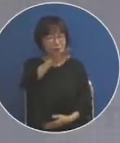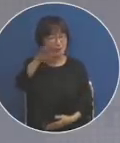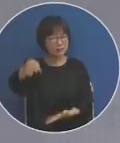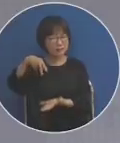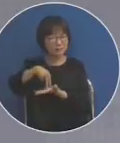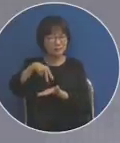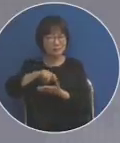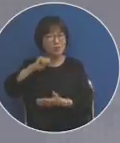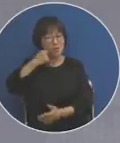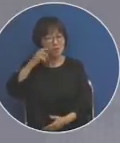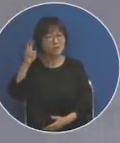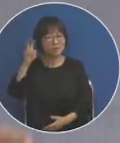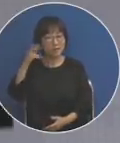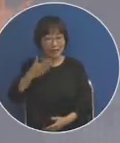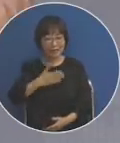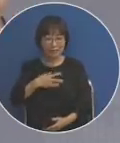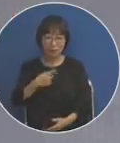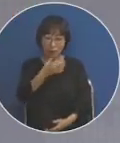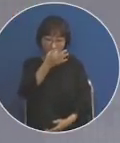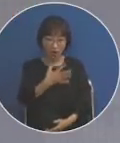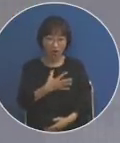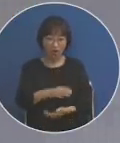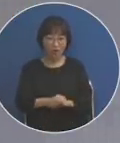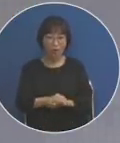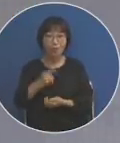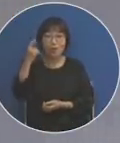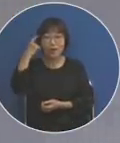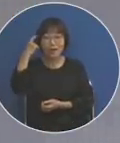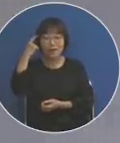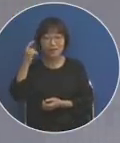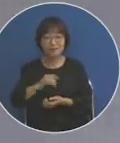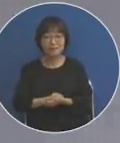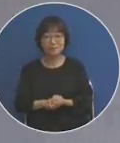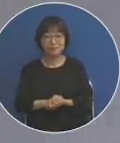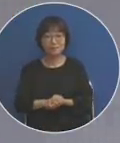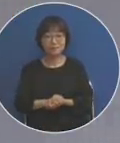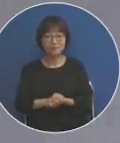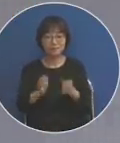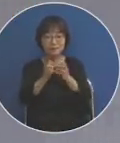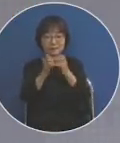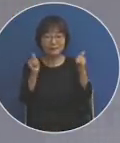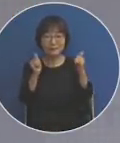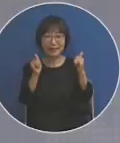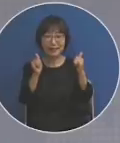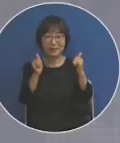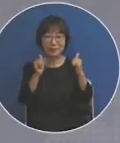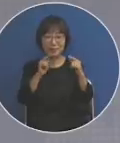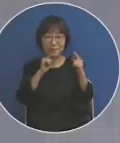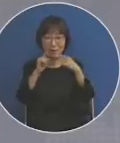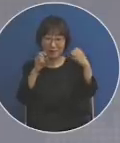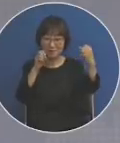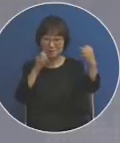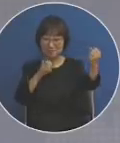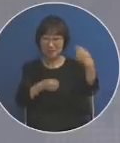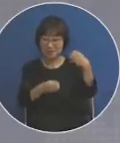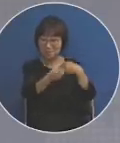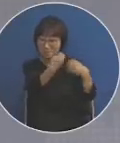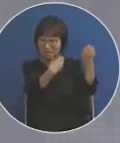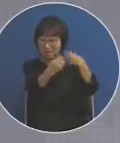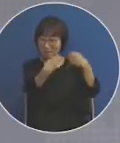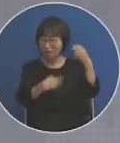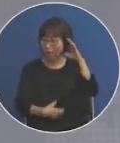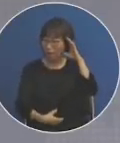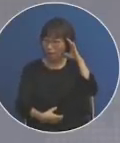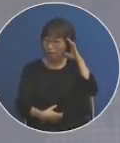this is very difficult because it's hard for even. 그래서 나 사람 말 들어보거나 이 하면요 헷갈려요. 많은 고민을 해야 돼요. Oftentimes when I hear the